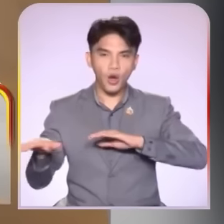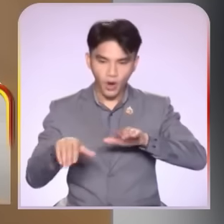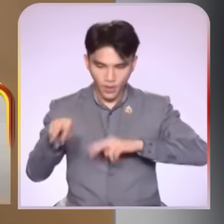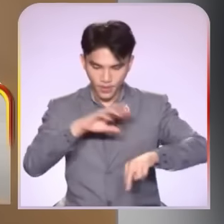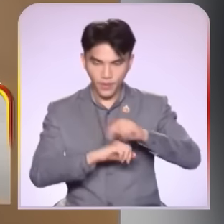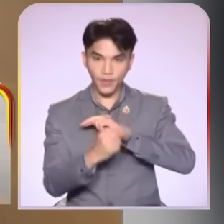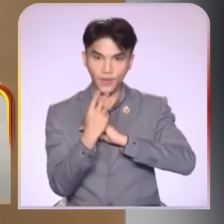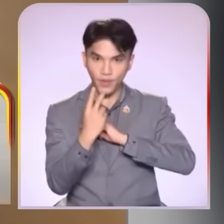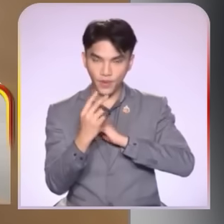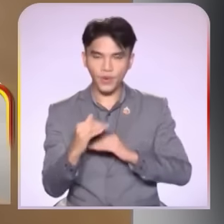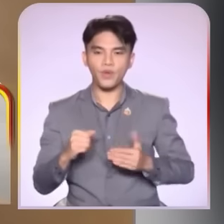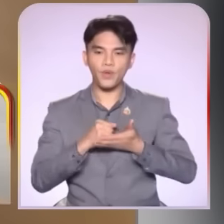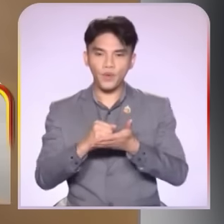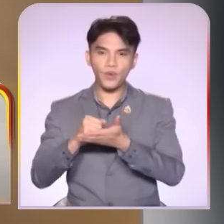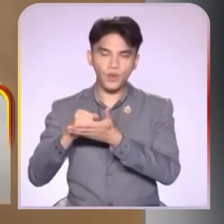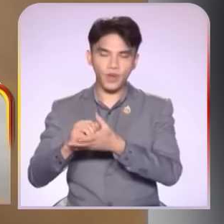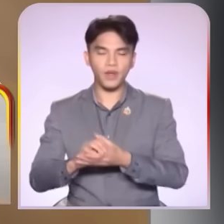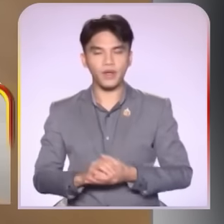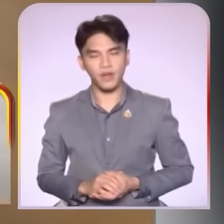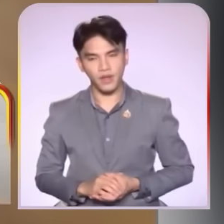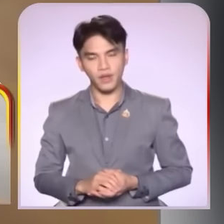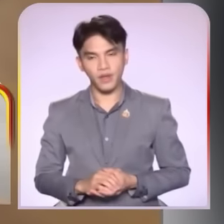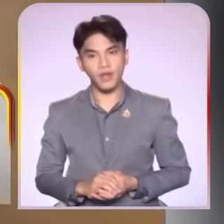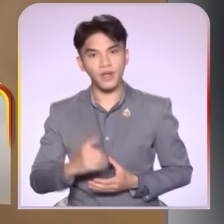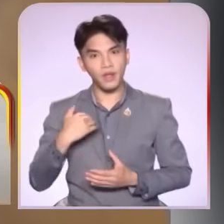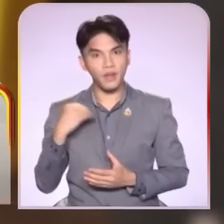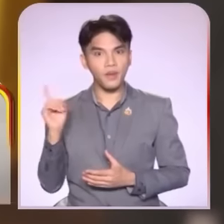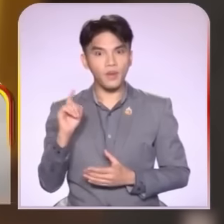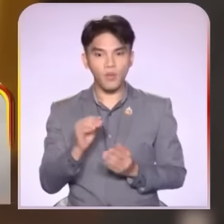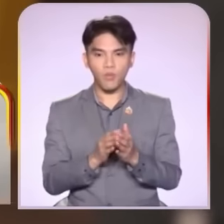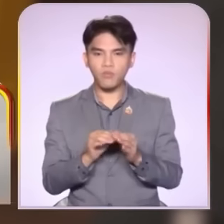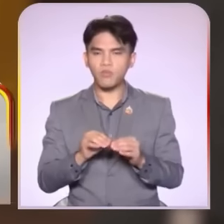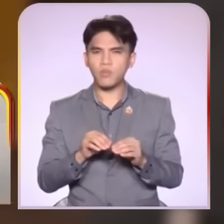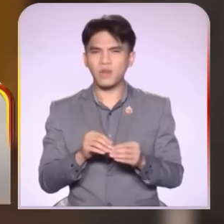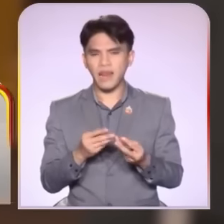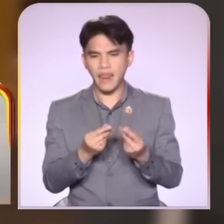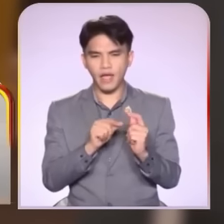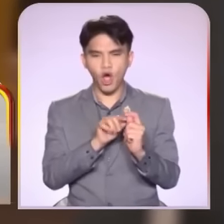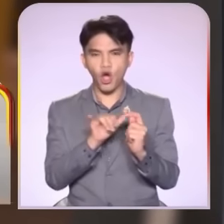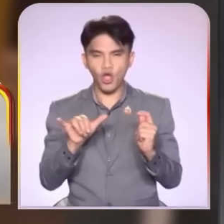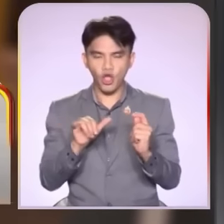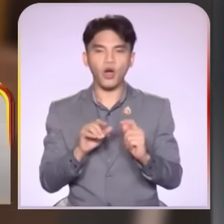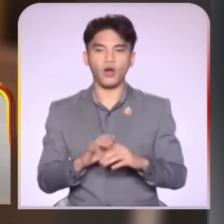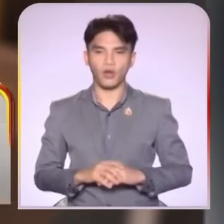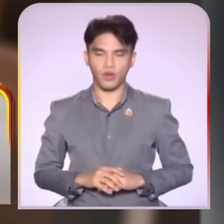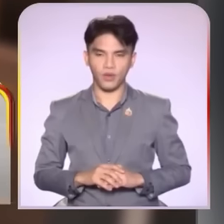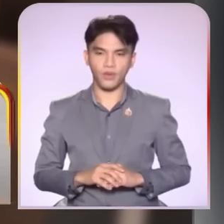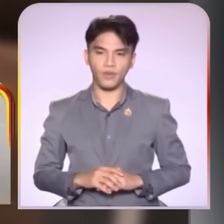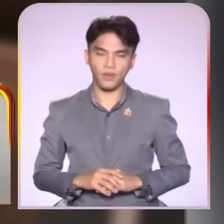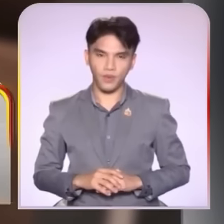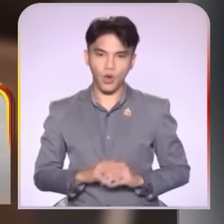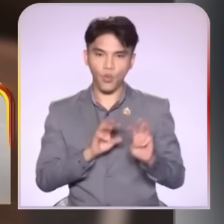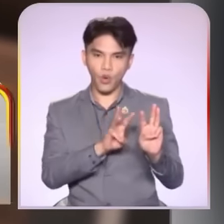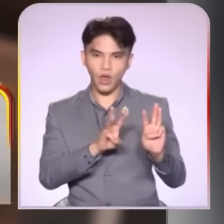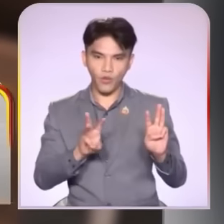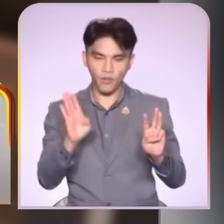จะตรวจสอบและก็จะให้ความช่วยเหลืออย่างเต็มที่ส่วนที่มีการออกมาแชร์ผลตรวจสอบเลขอย.ผลิตภัณฑ์จากธุรกิจใหญ่ผ่าน